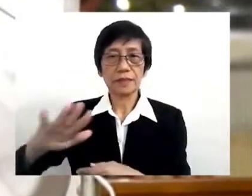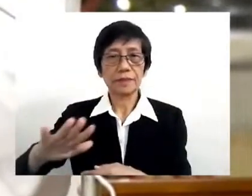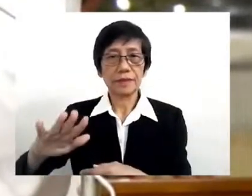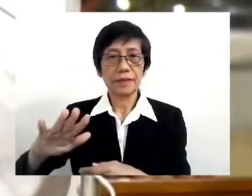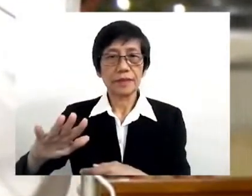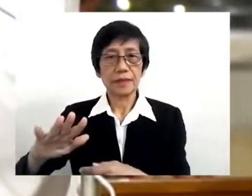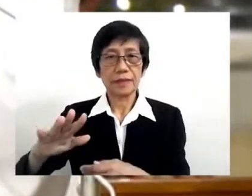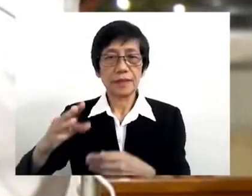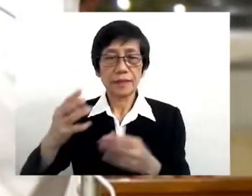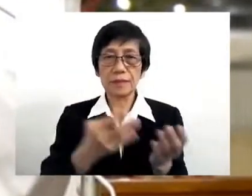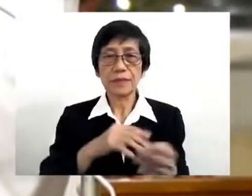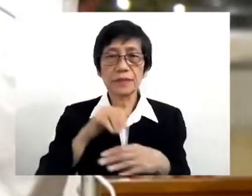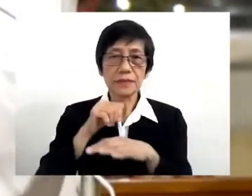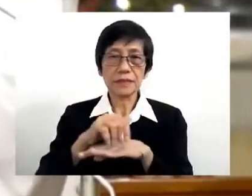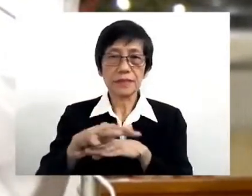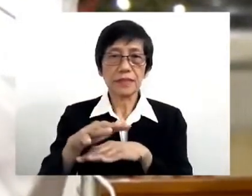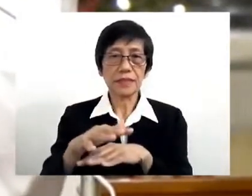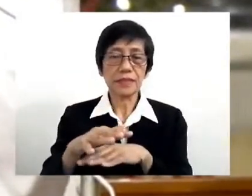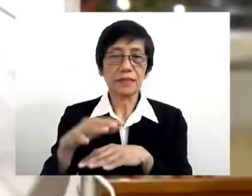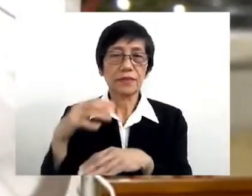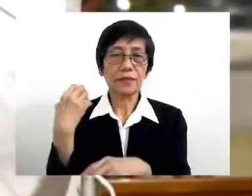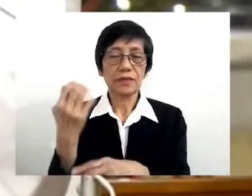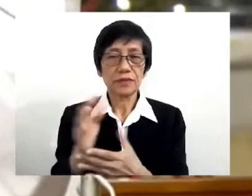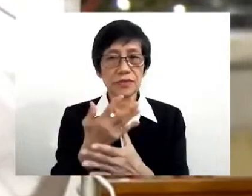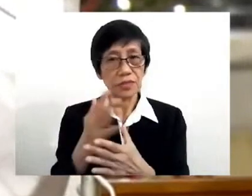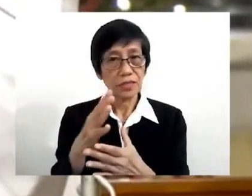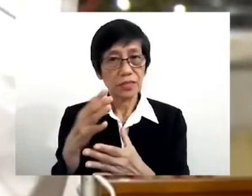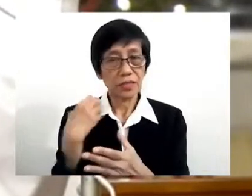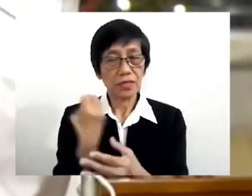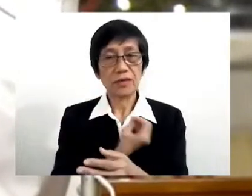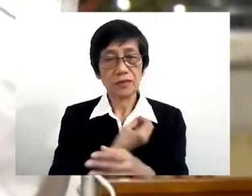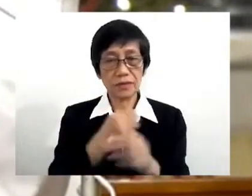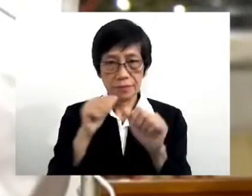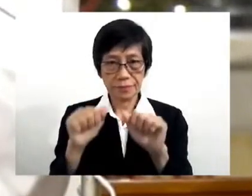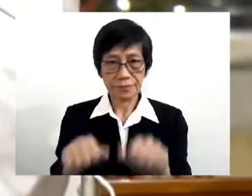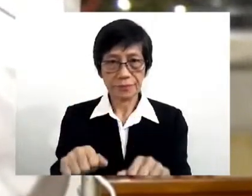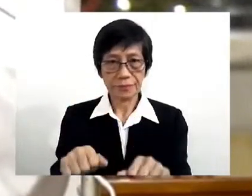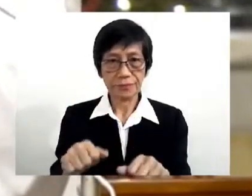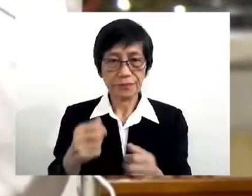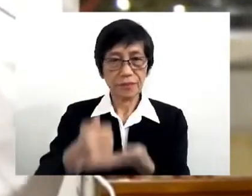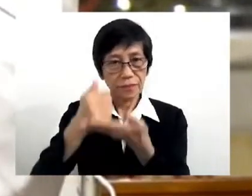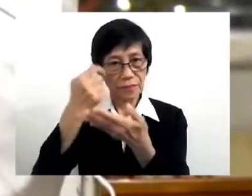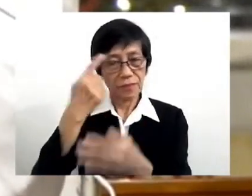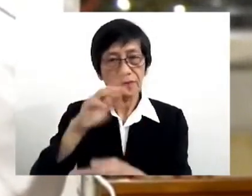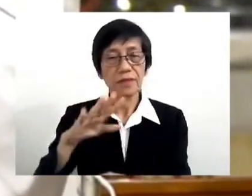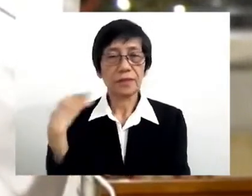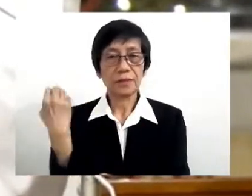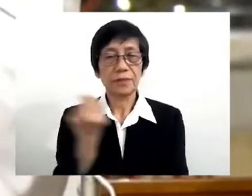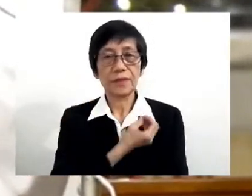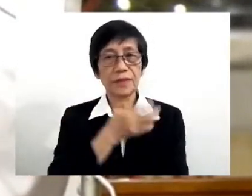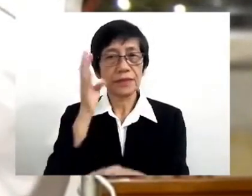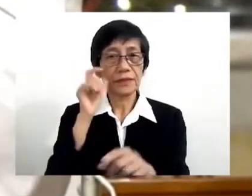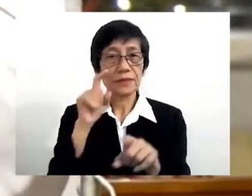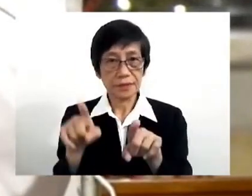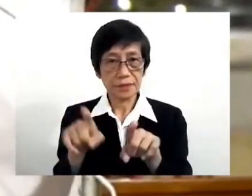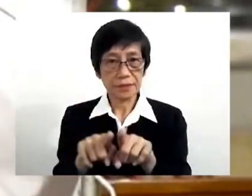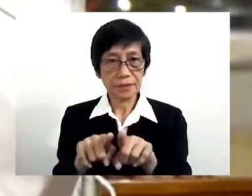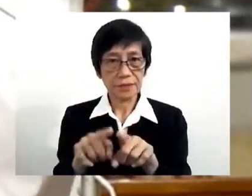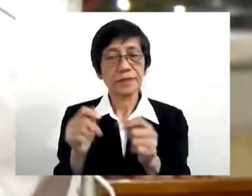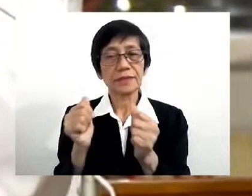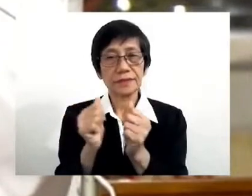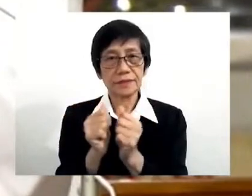ng ating makakayanang tulong para sa ating mga kababayan. At isama rin po natin sa ating panalangin